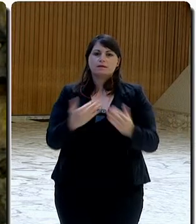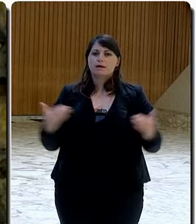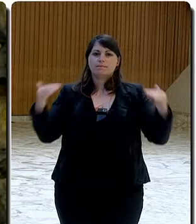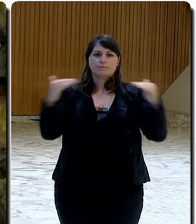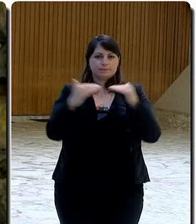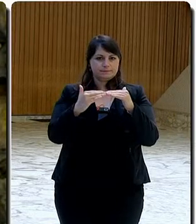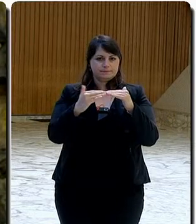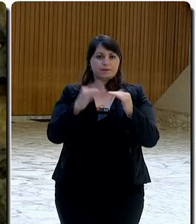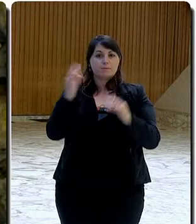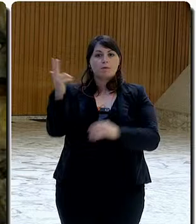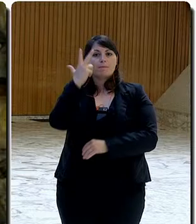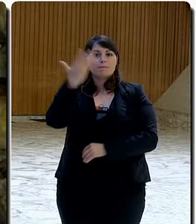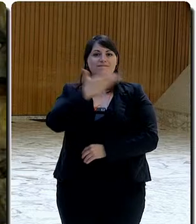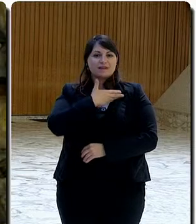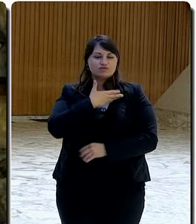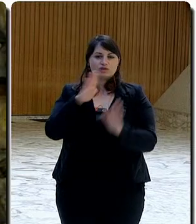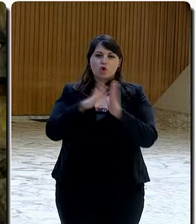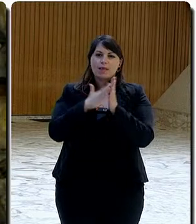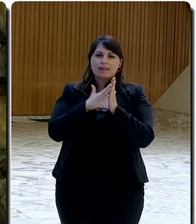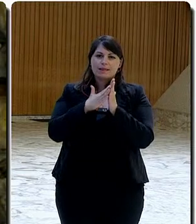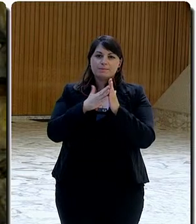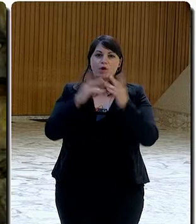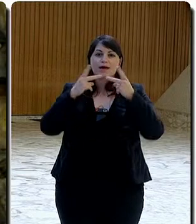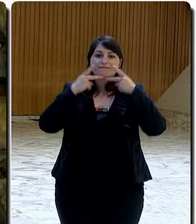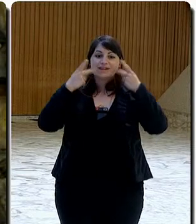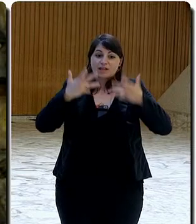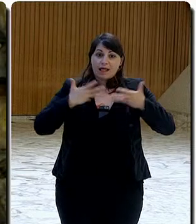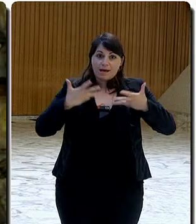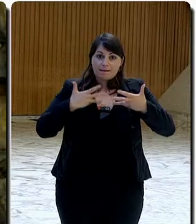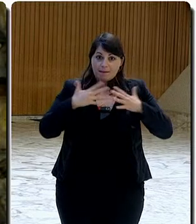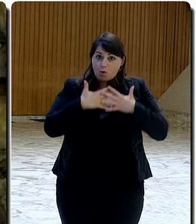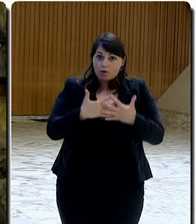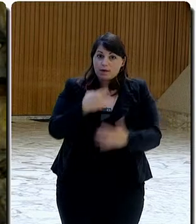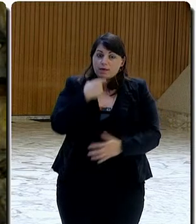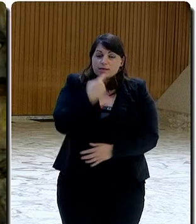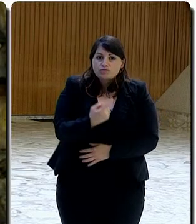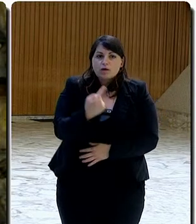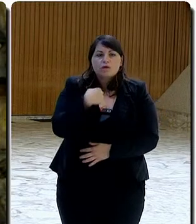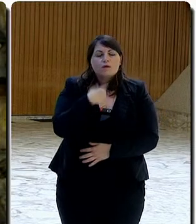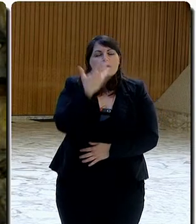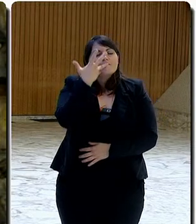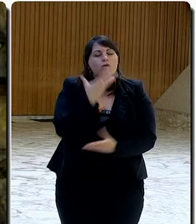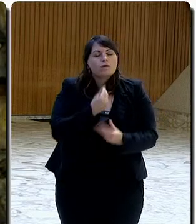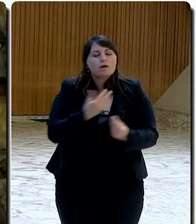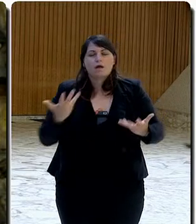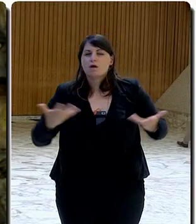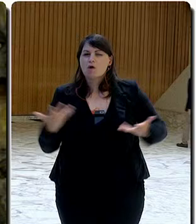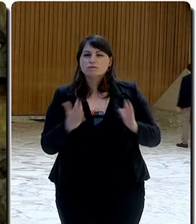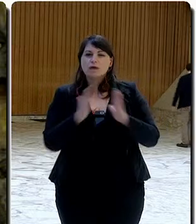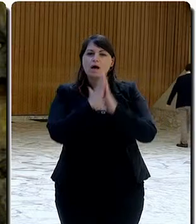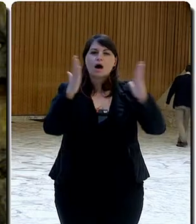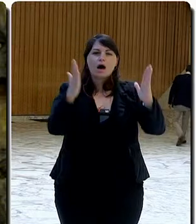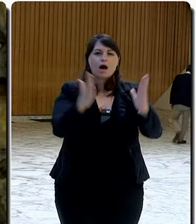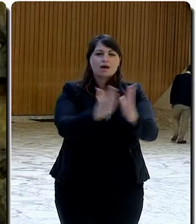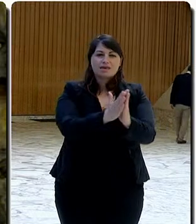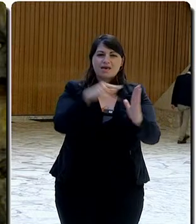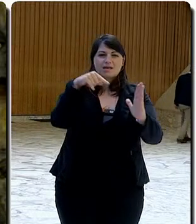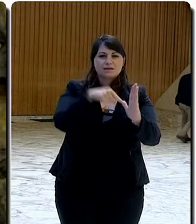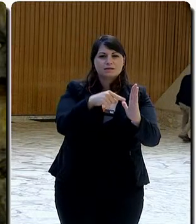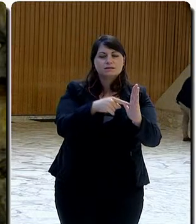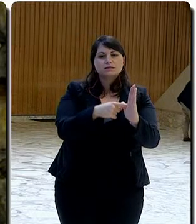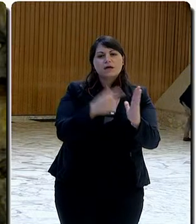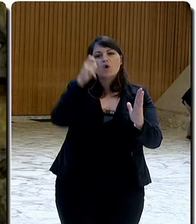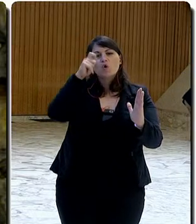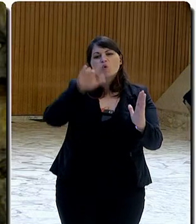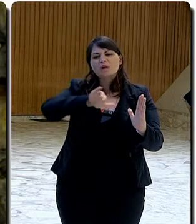Amoris Laetitia, quando dice: come vorrei una Chiesa che sfida la cultura dello scarto con la